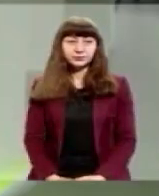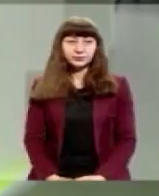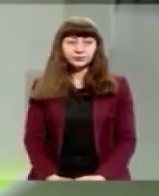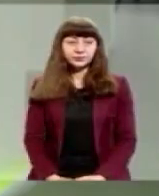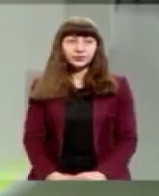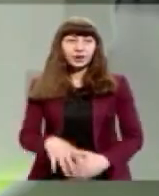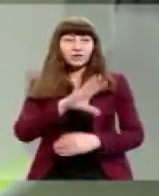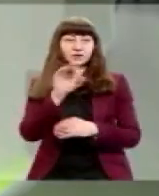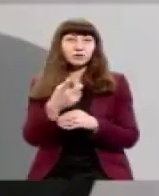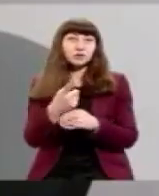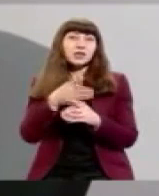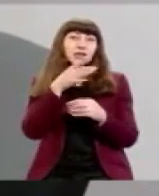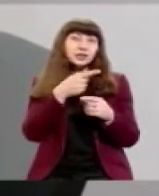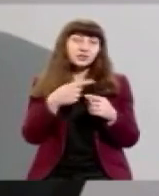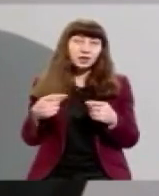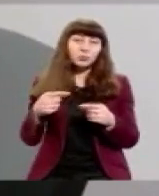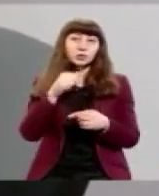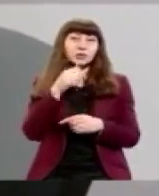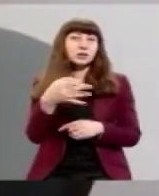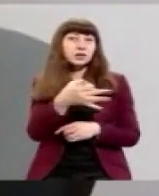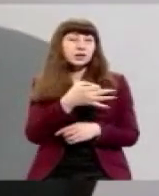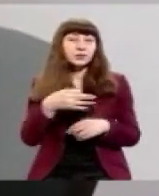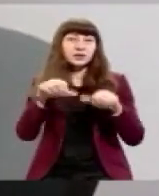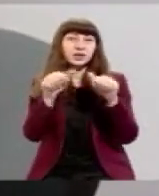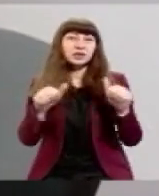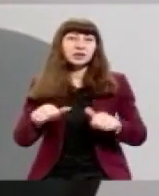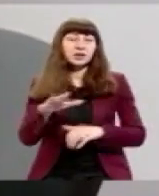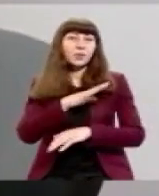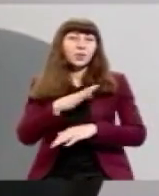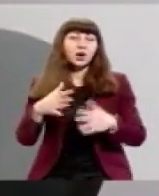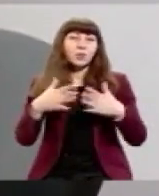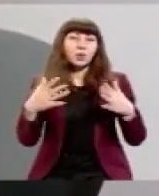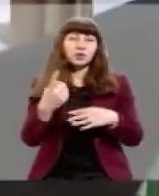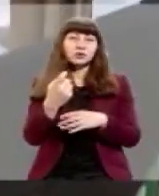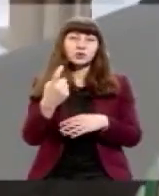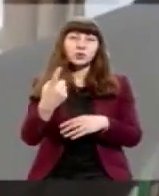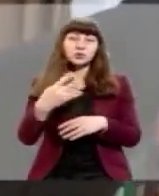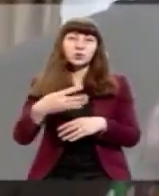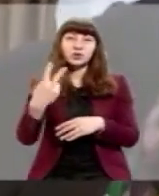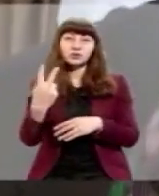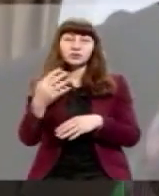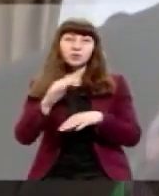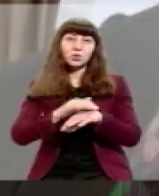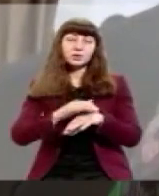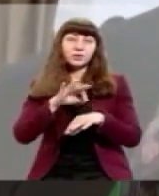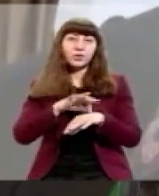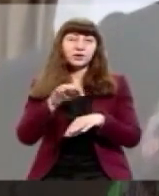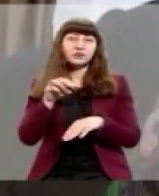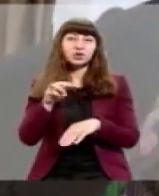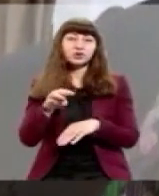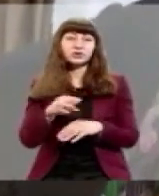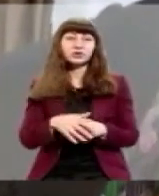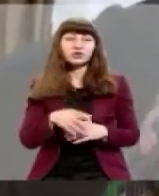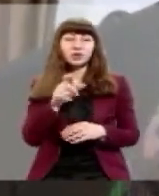Всего за текущий эпидемиологический сезон в Кустанайской области зарегистрировано более 142 тысяч случаев ОРВИ. Основную